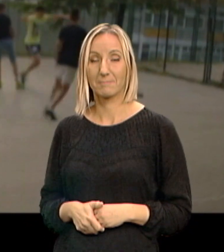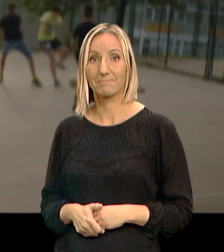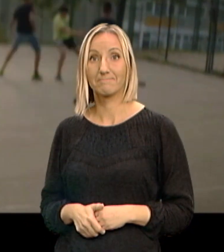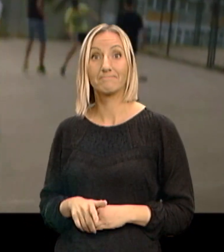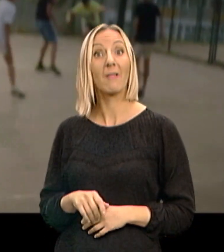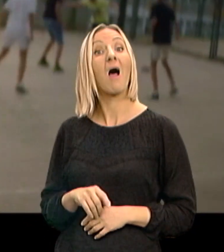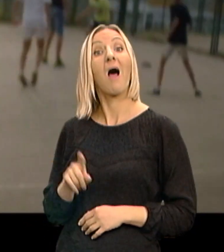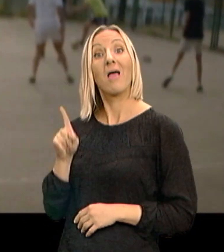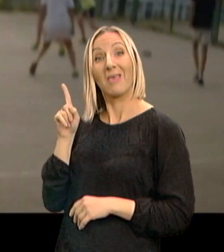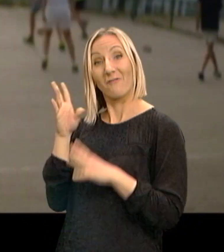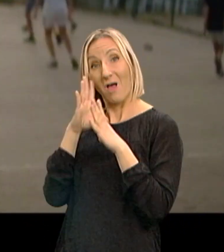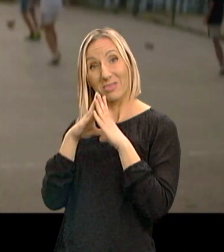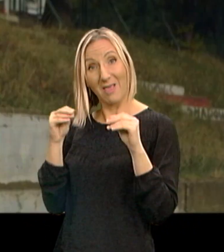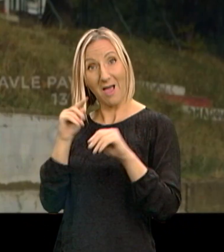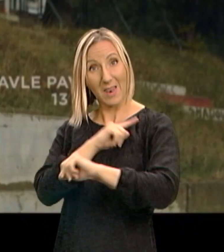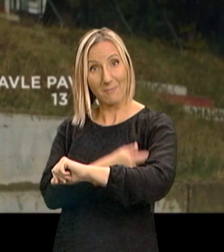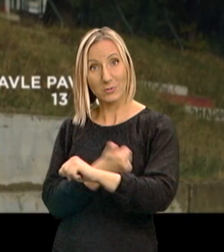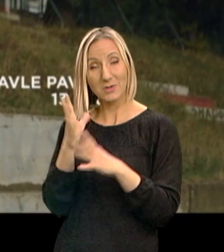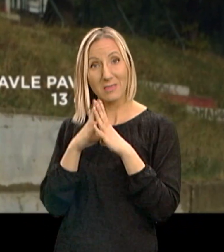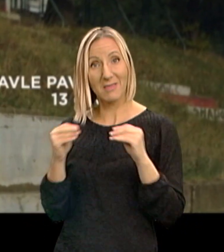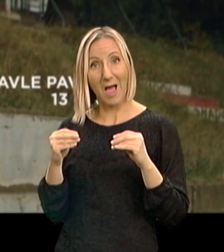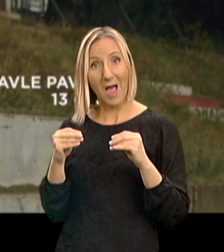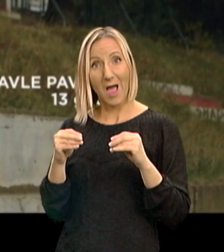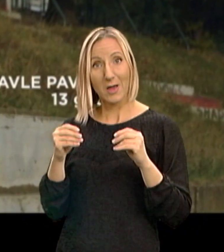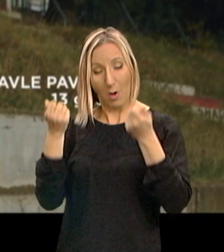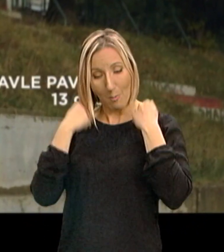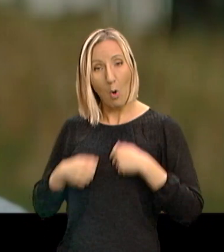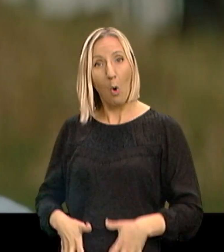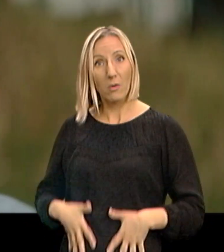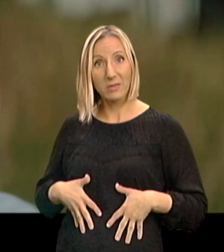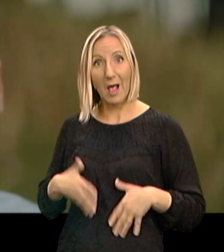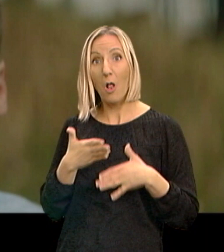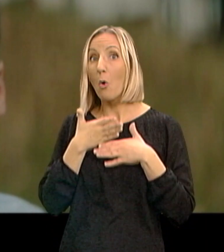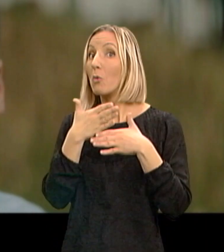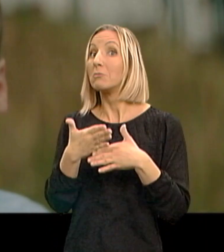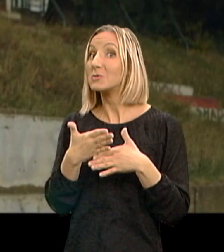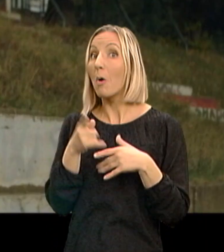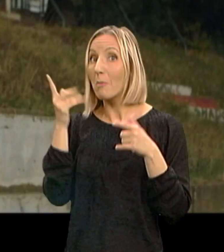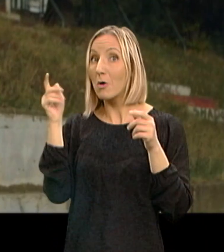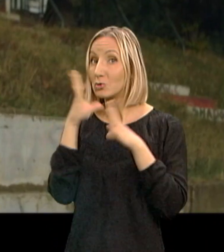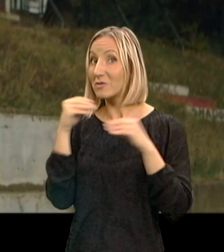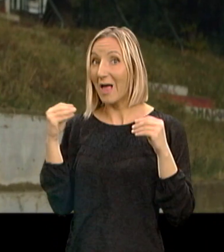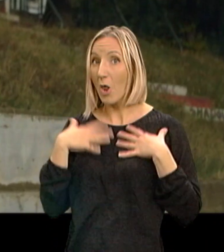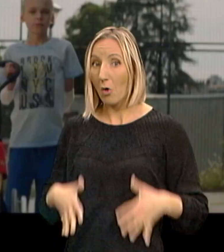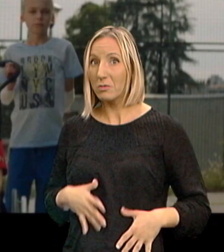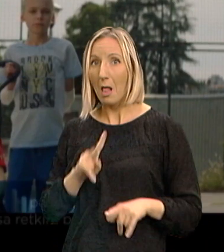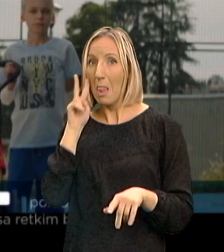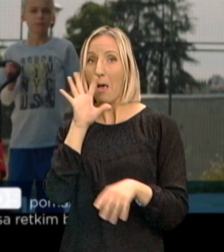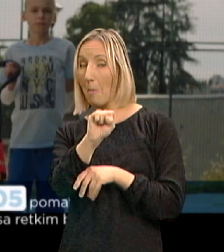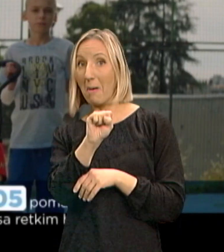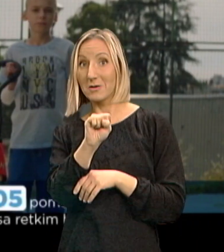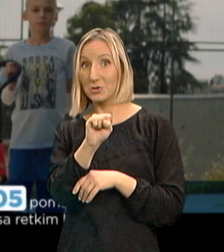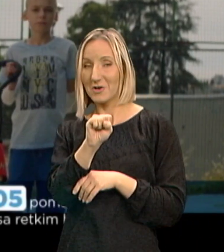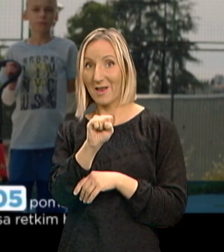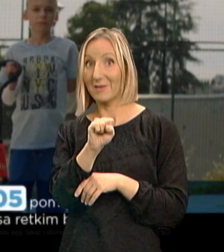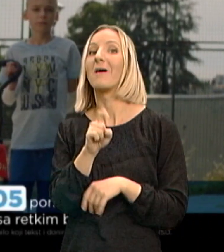Njegova tajna moć je u tajnom modelu, uz pomoć koga prolazi neopaženo. Vreme